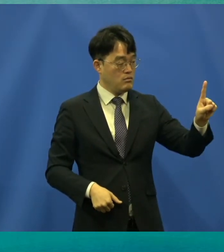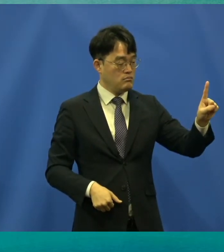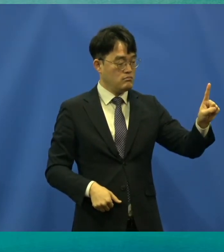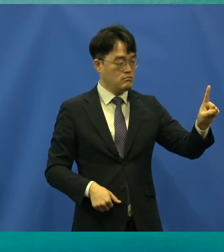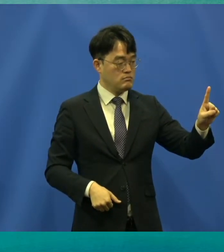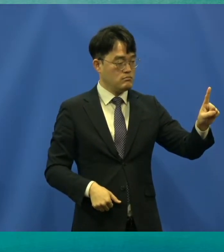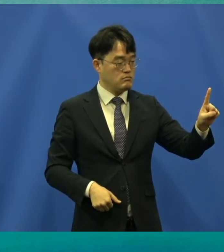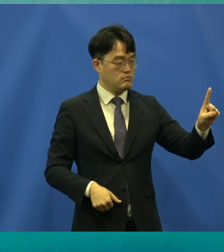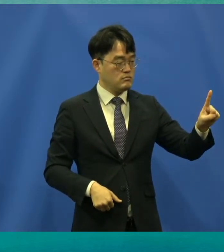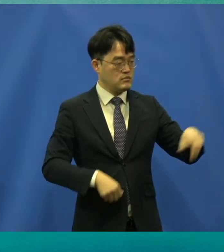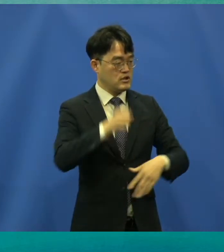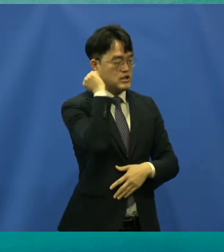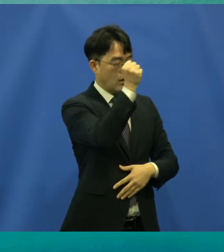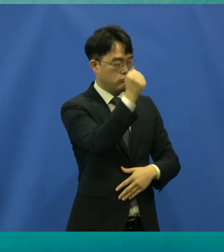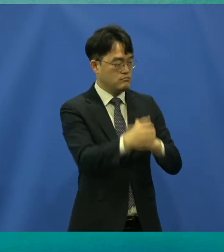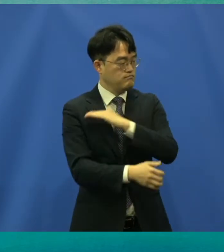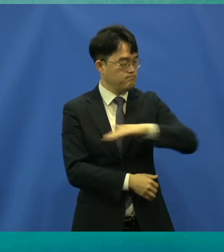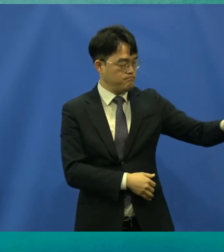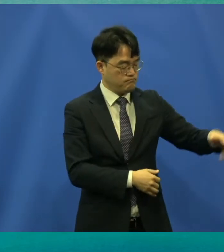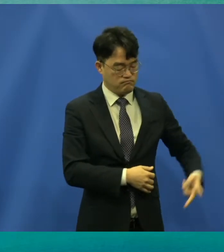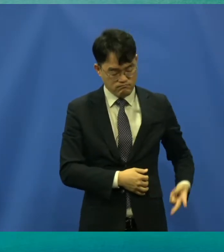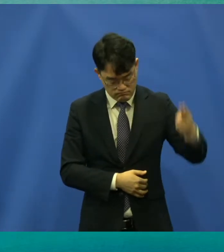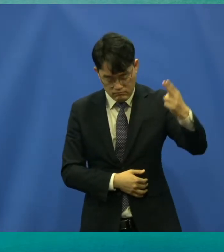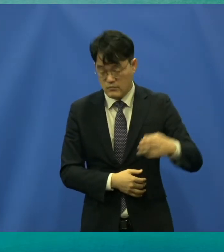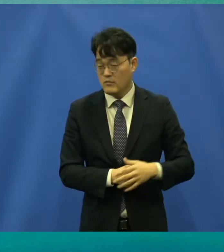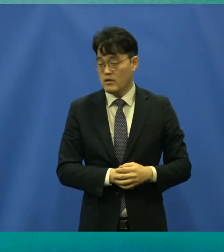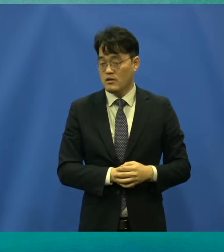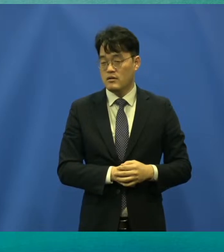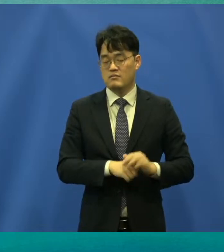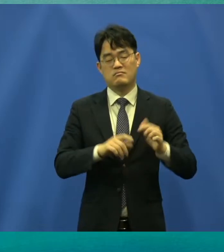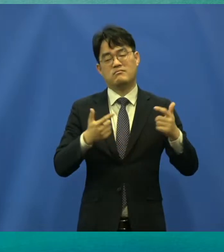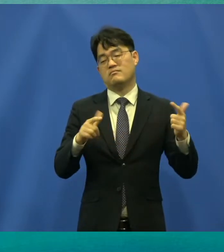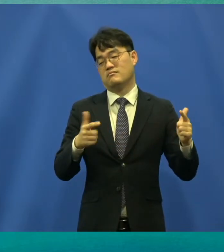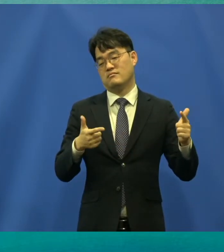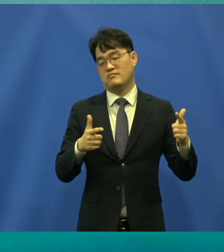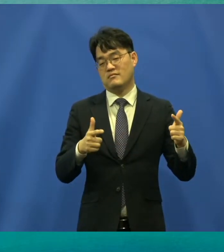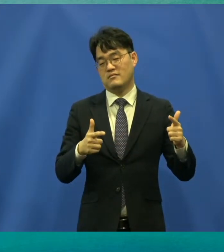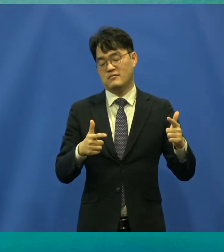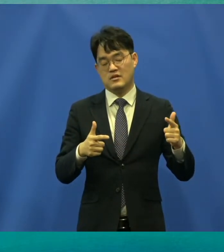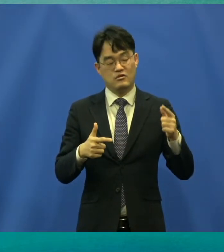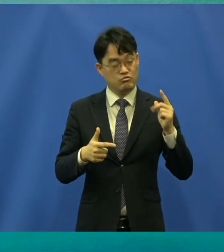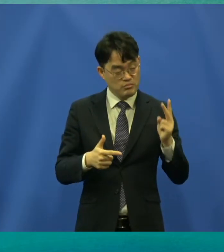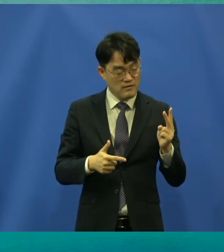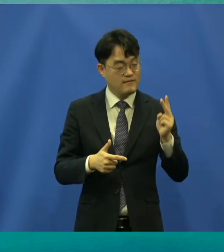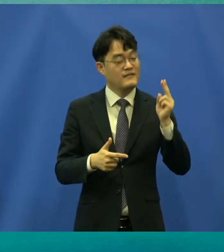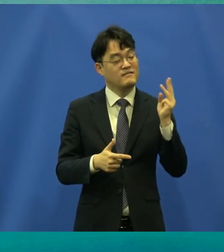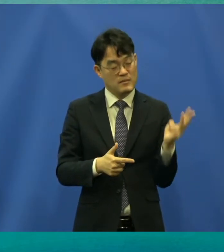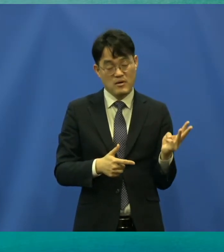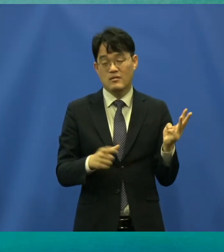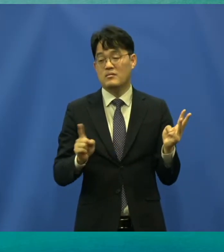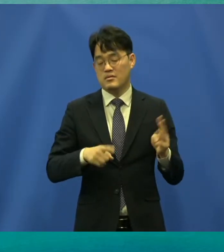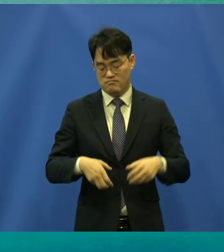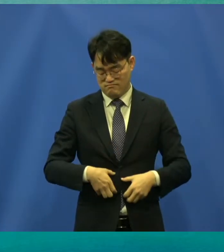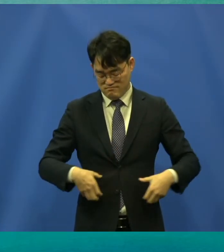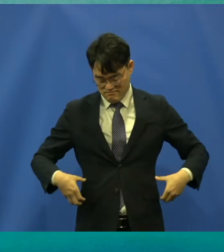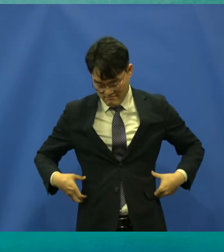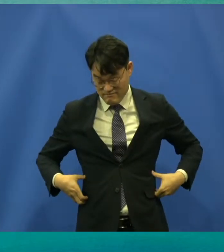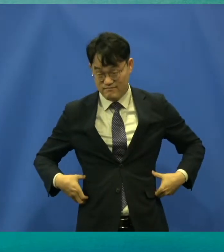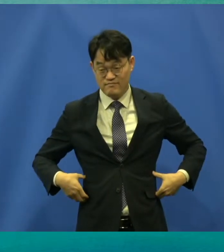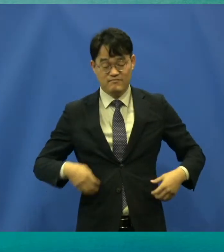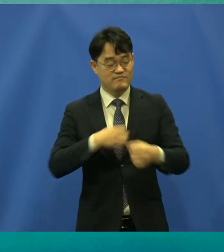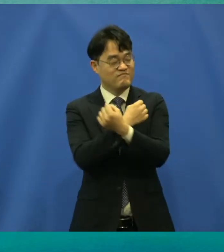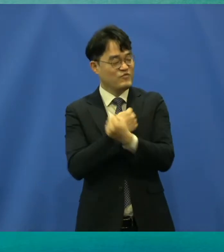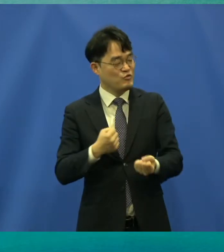돼요. 이 복음적인 교회는 이런 용서와 관용이 넘치고 있는